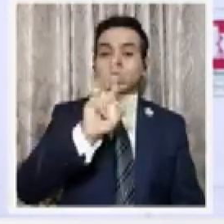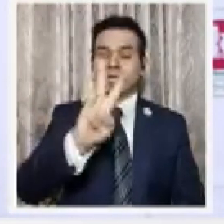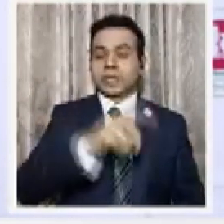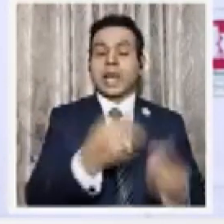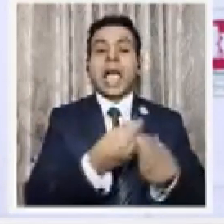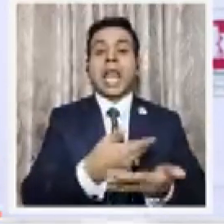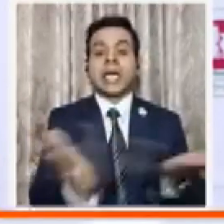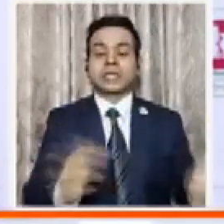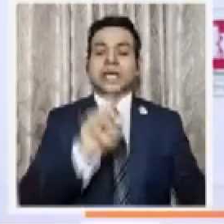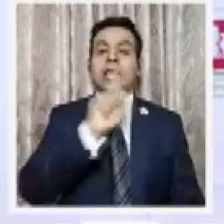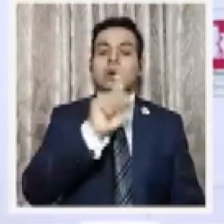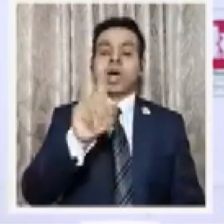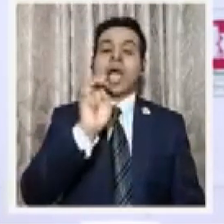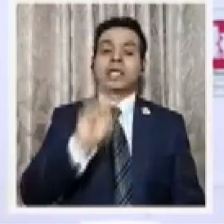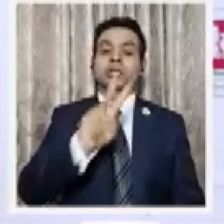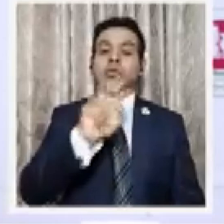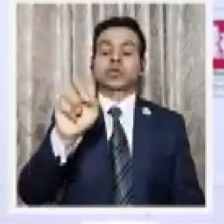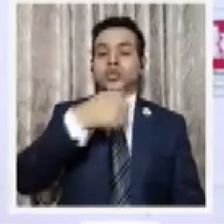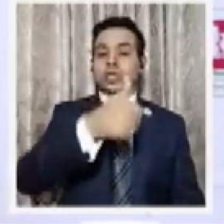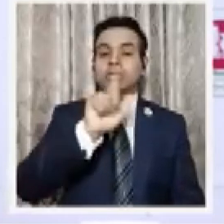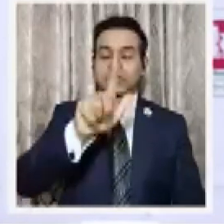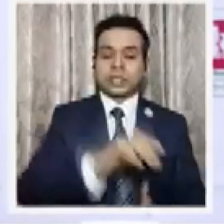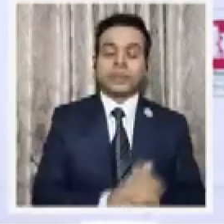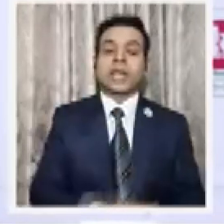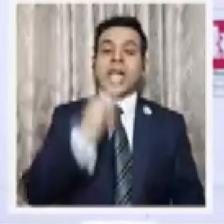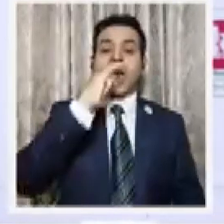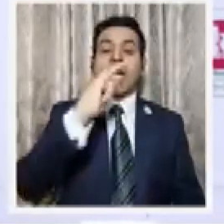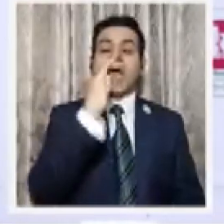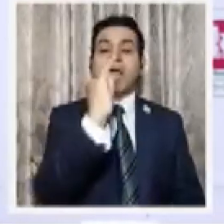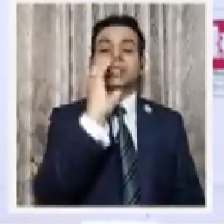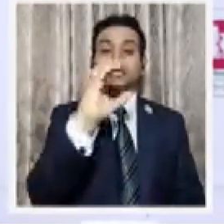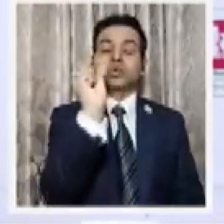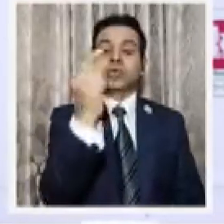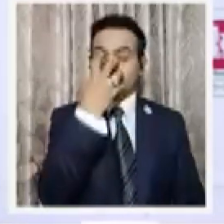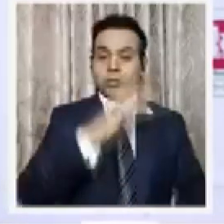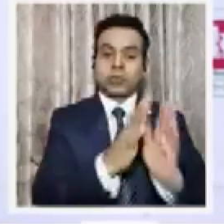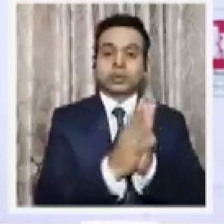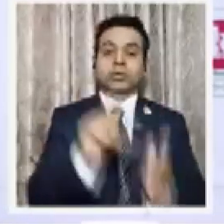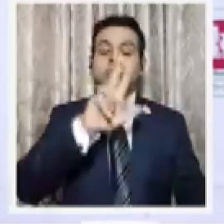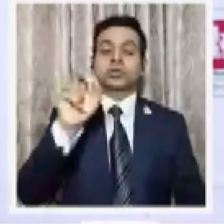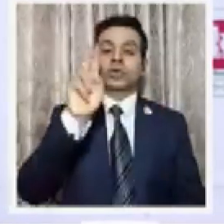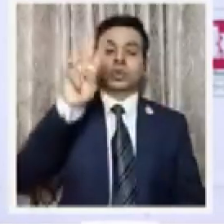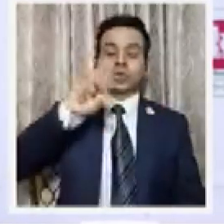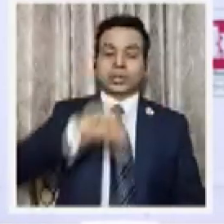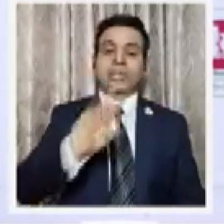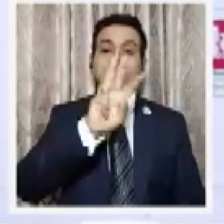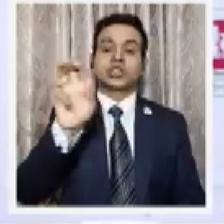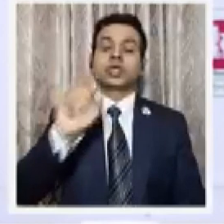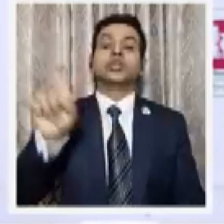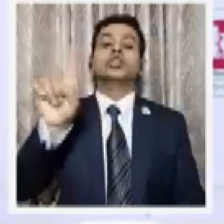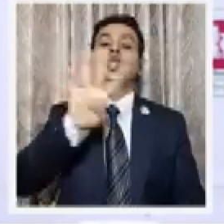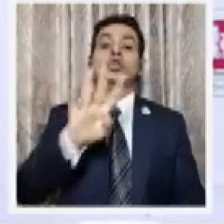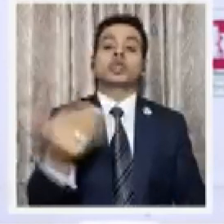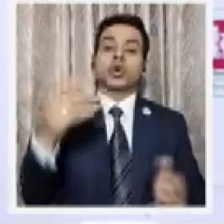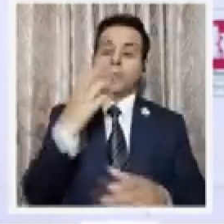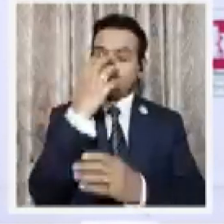15210 এবং রোগী ভর্তি আছে 3963 জন। শয্যা খালি আছে 11267। সারা দেশে আইসিইউ